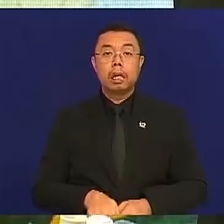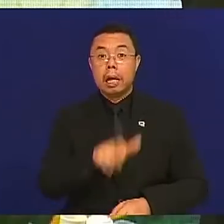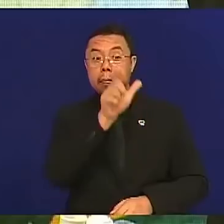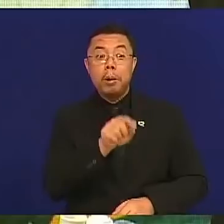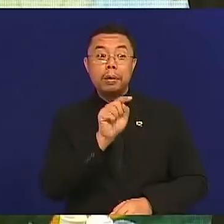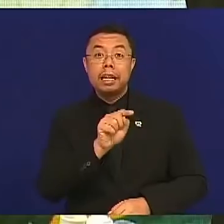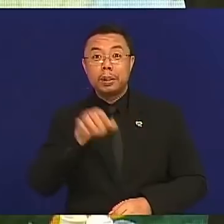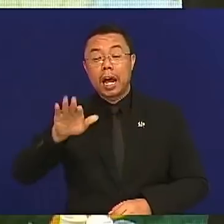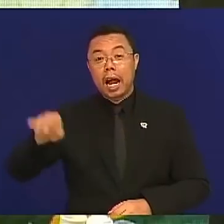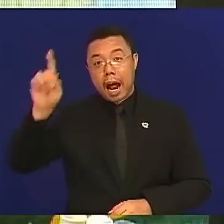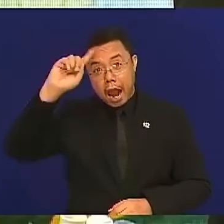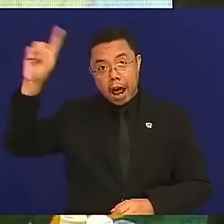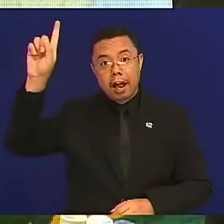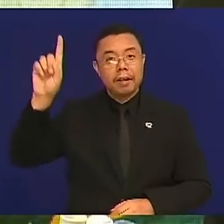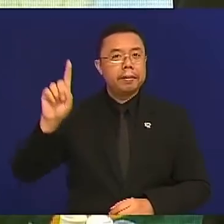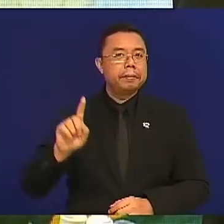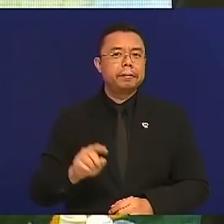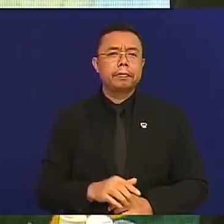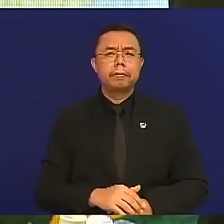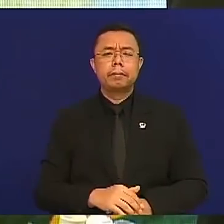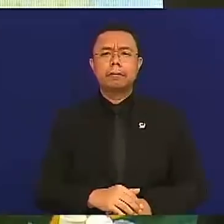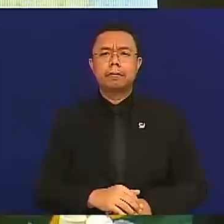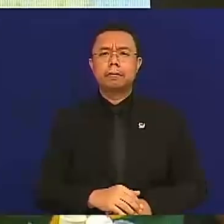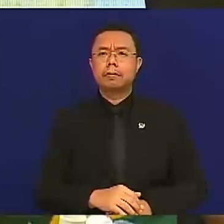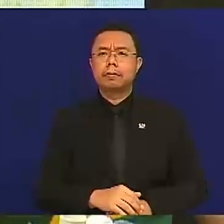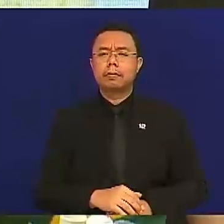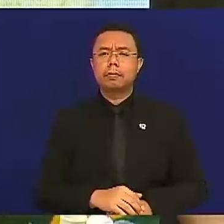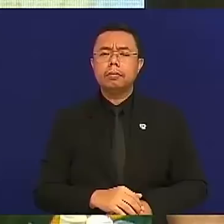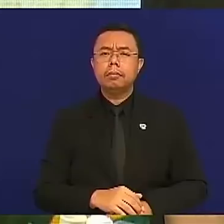Manusia itu anak Allah, saudara.